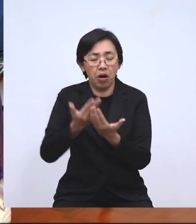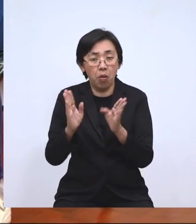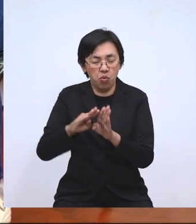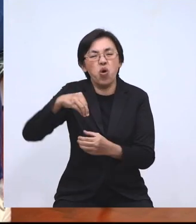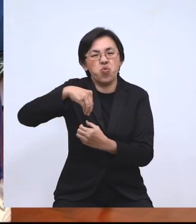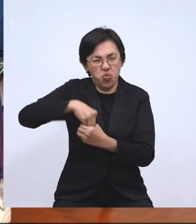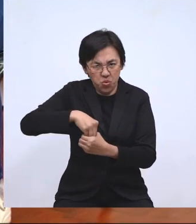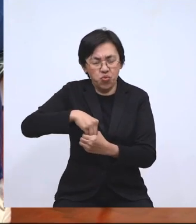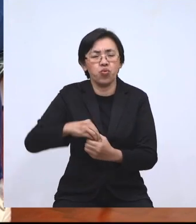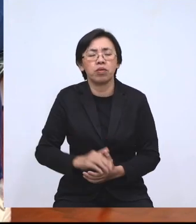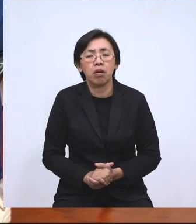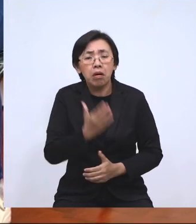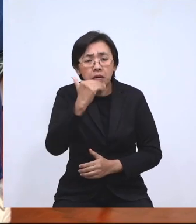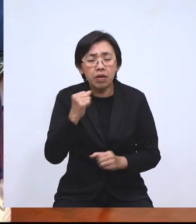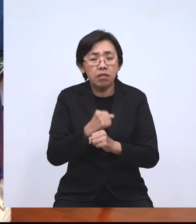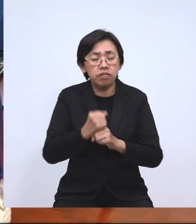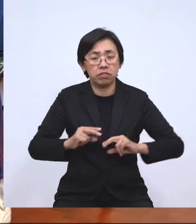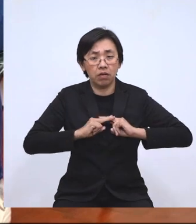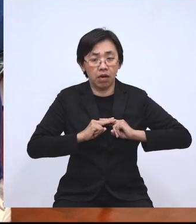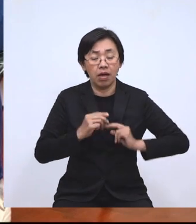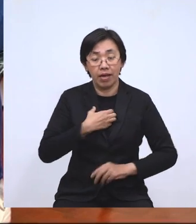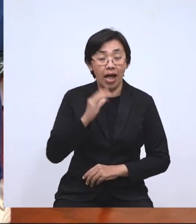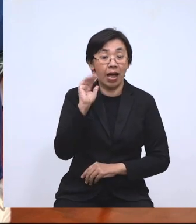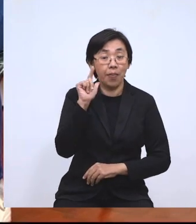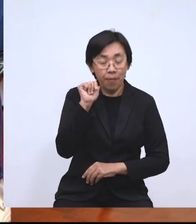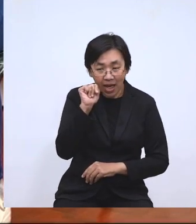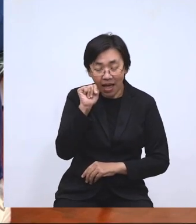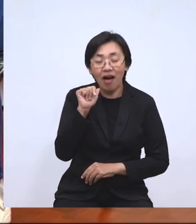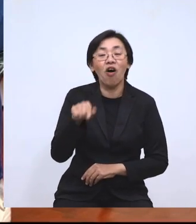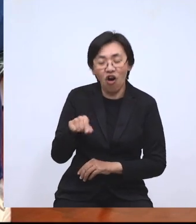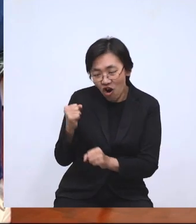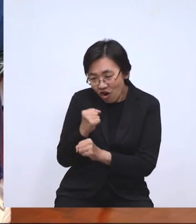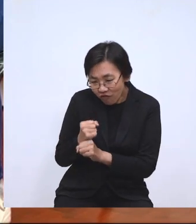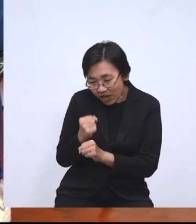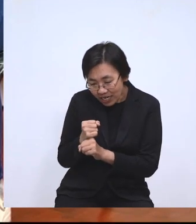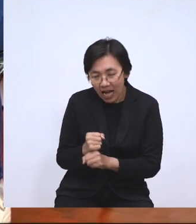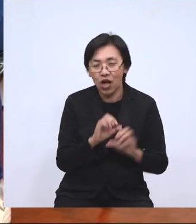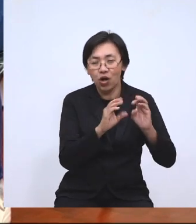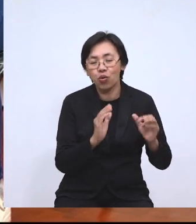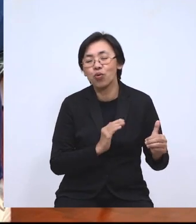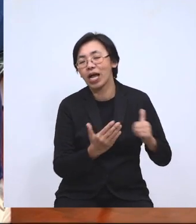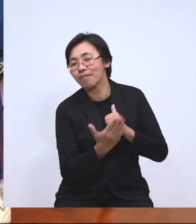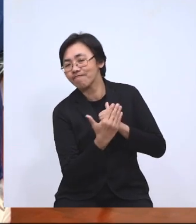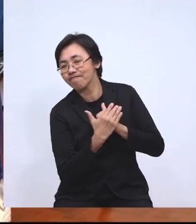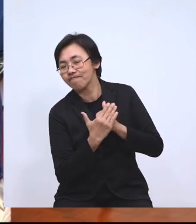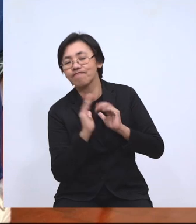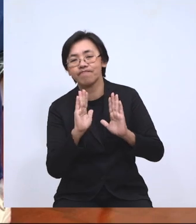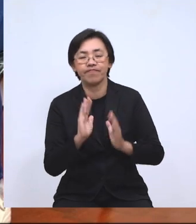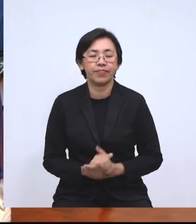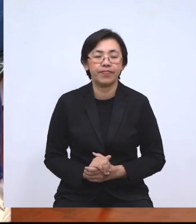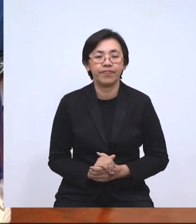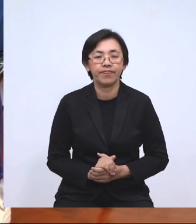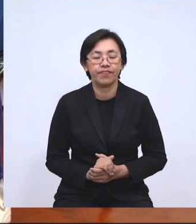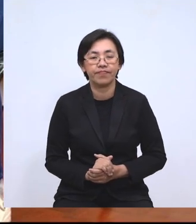องอยู่ด้วยเพราะว่าทักษะการช่วยเหลือตนเองเนี่ยเราอยากจะให้ผู้ปกครองเป็นคนฝึกเป็นหลักและเราเป็นผู้สนับสนุนนะคะ